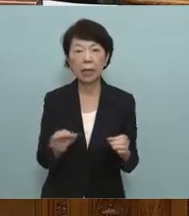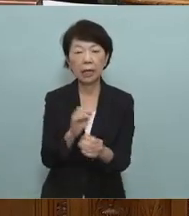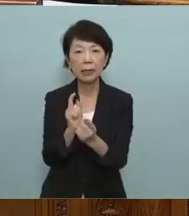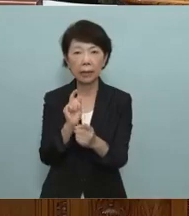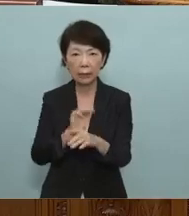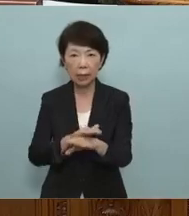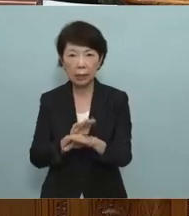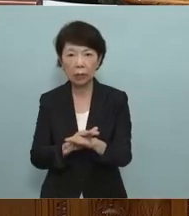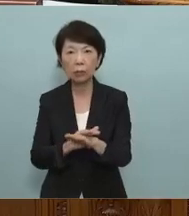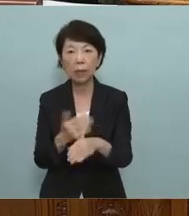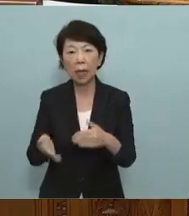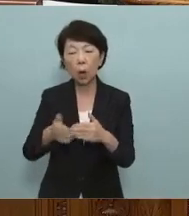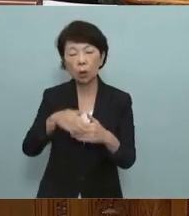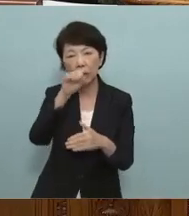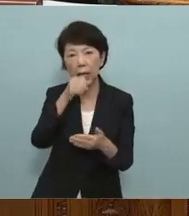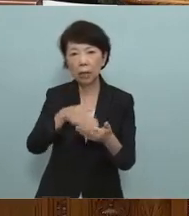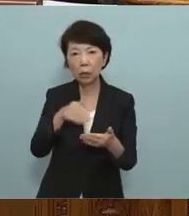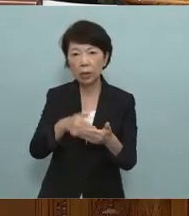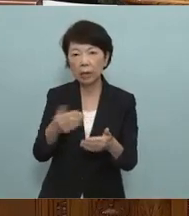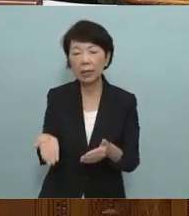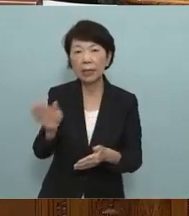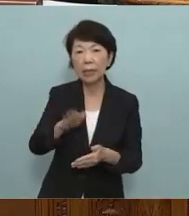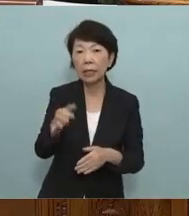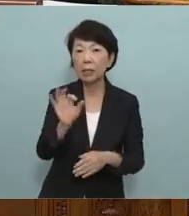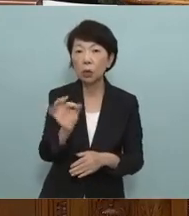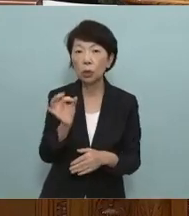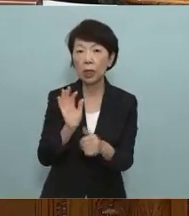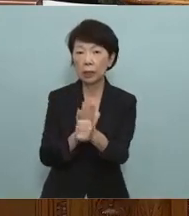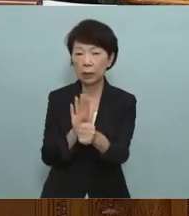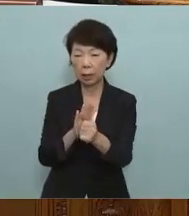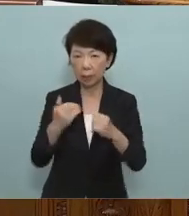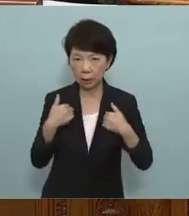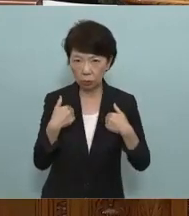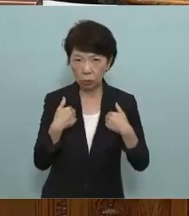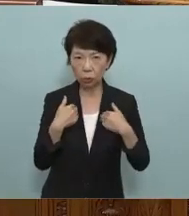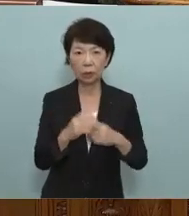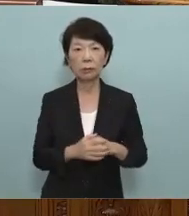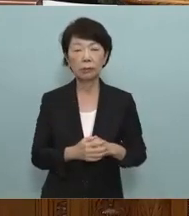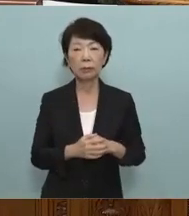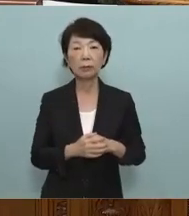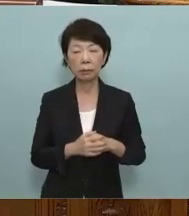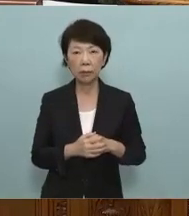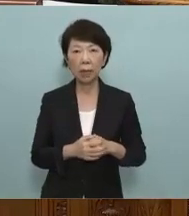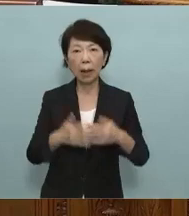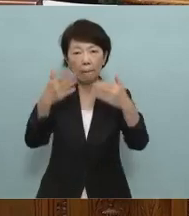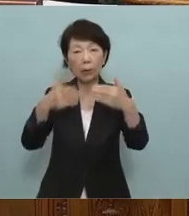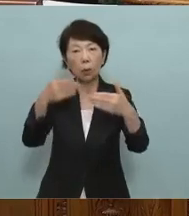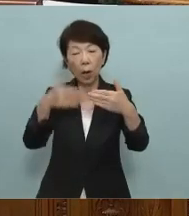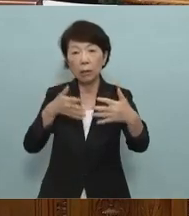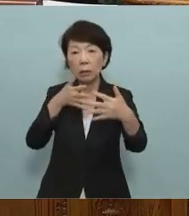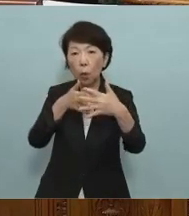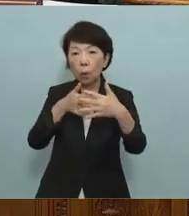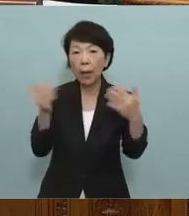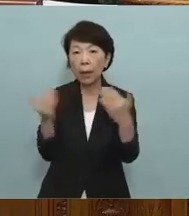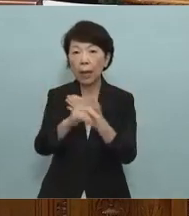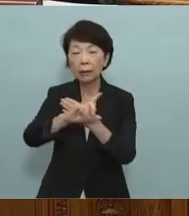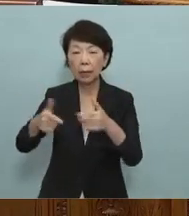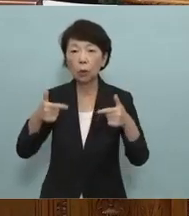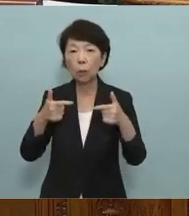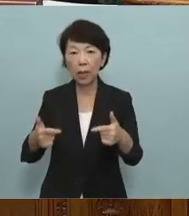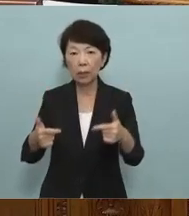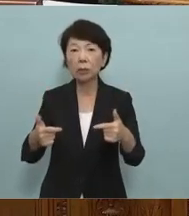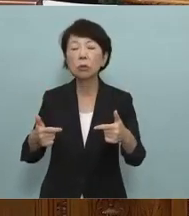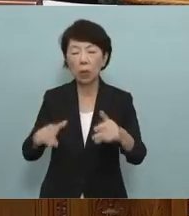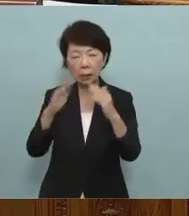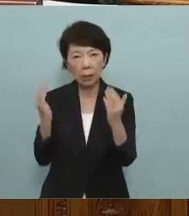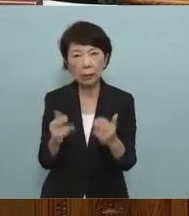策、補正予算により設置費用を支援すべきです。また、窓ガラスの透明化など、バスの使用を